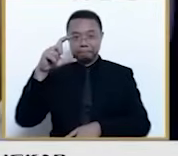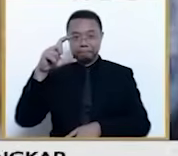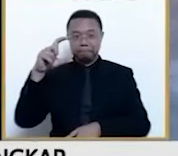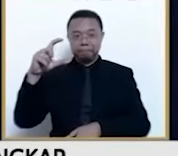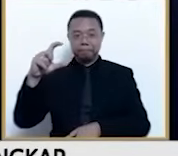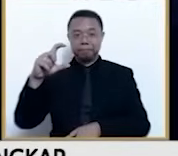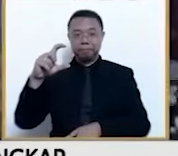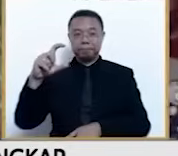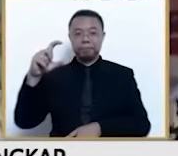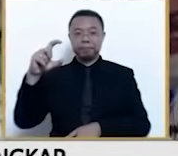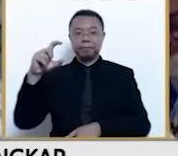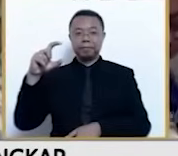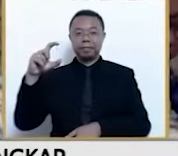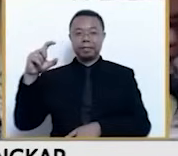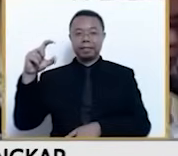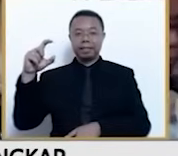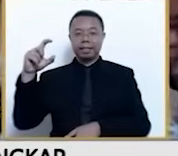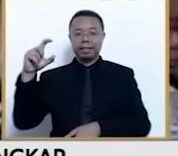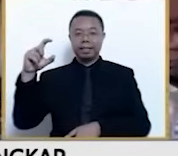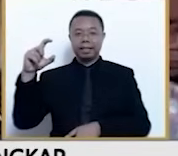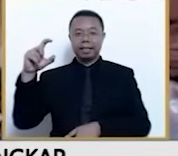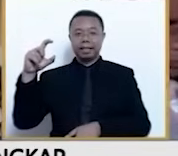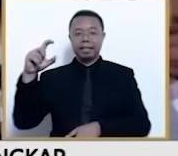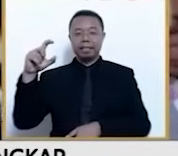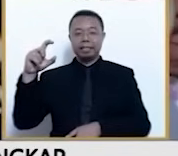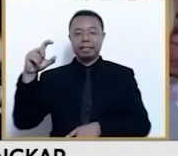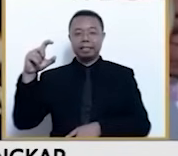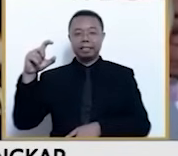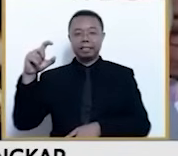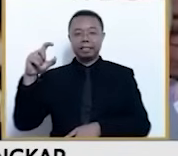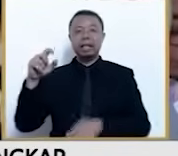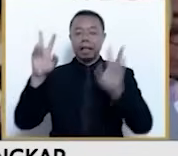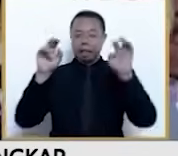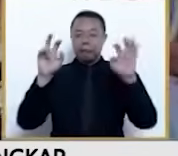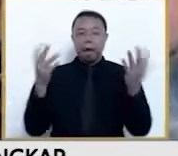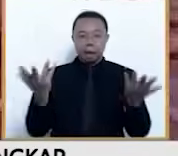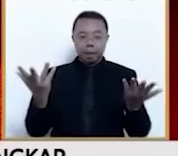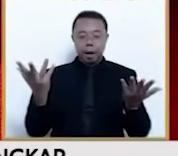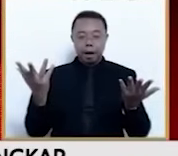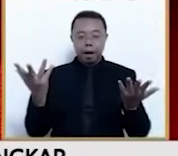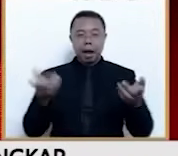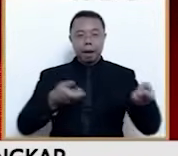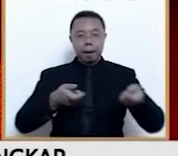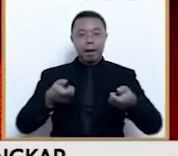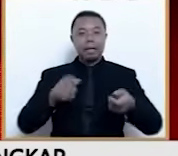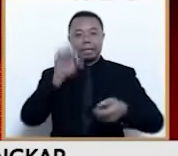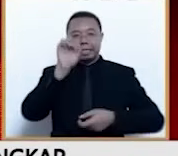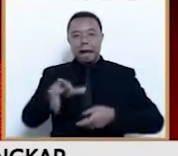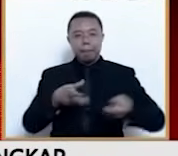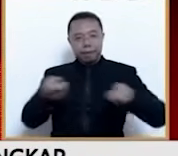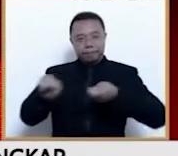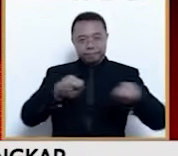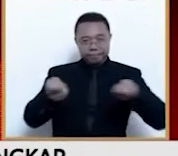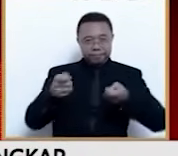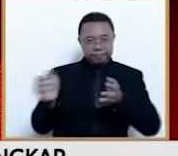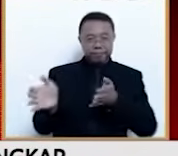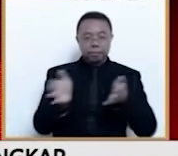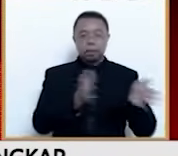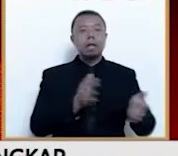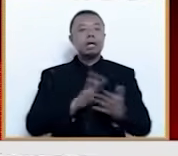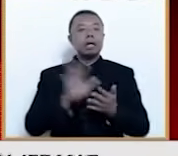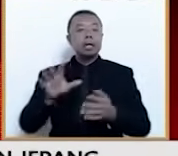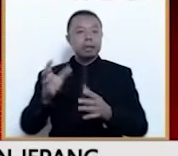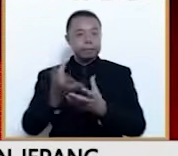Baik, hurufnya adalah huruf C atau amplop C dan subtemanya adalah pengelolaan sampah. Saya